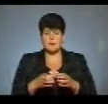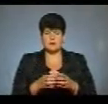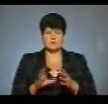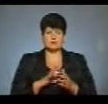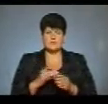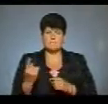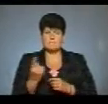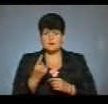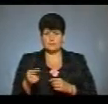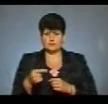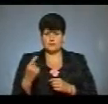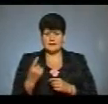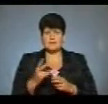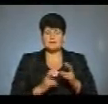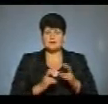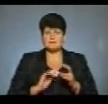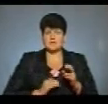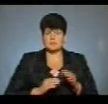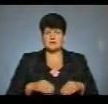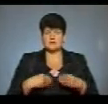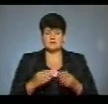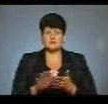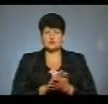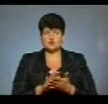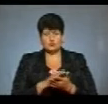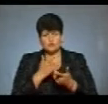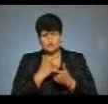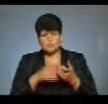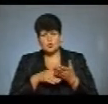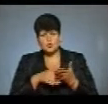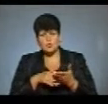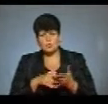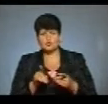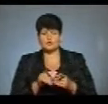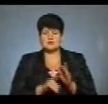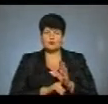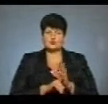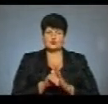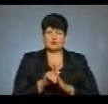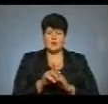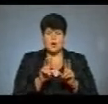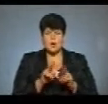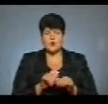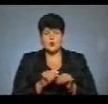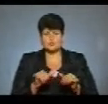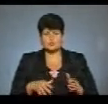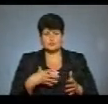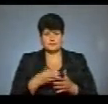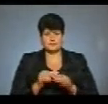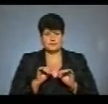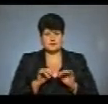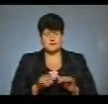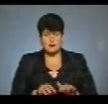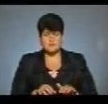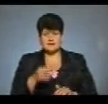на Тернопільщині, де підприємцям надаватимуть безкоштовну інформаційну допомогу щодо започаткування та розвитку власної справи,